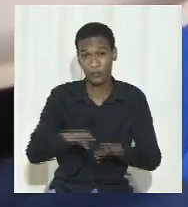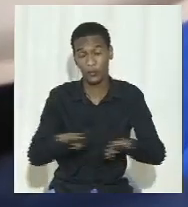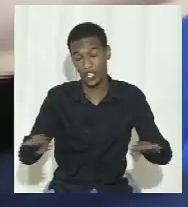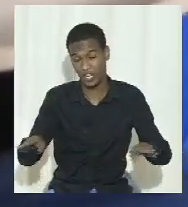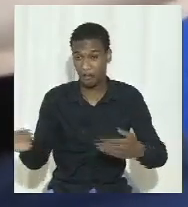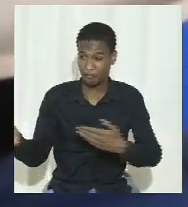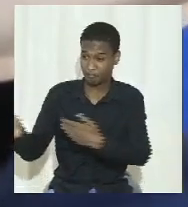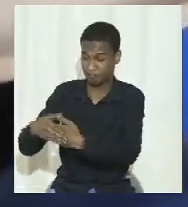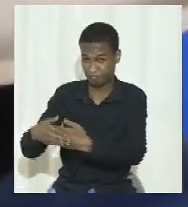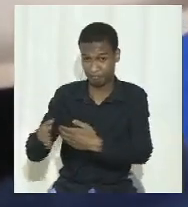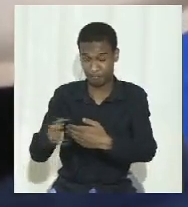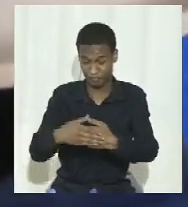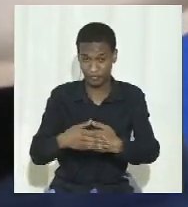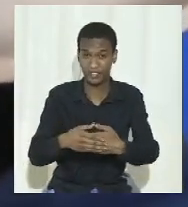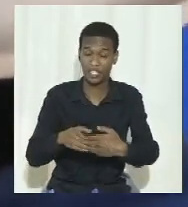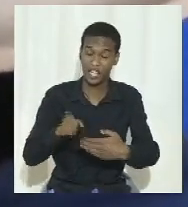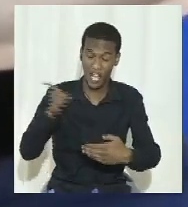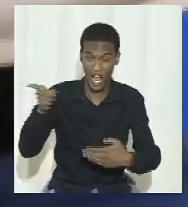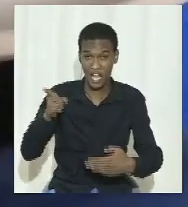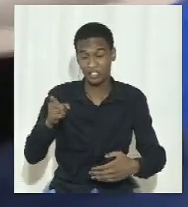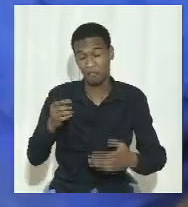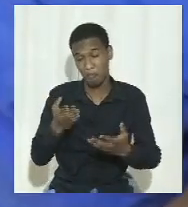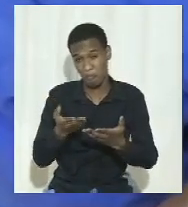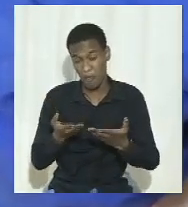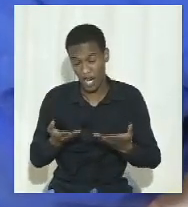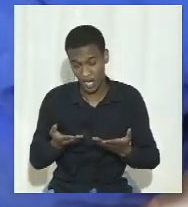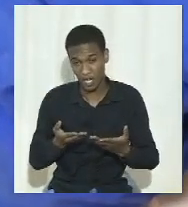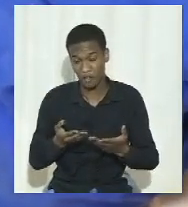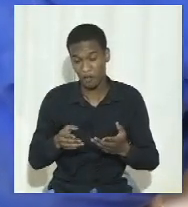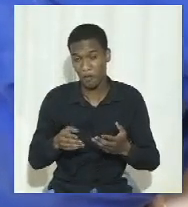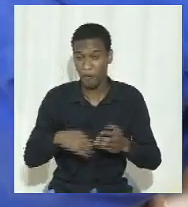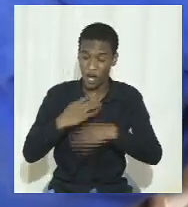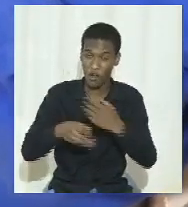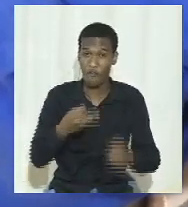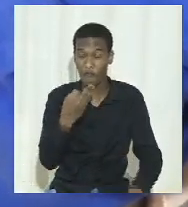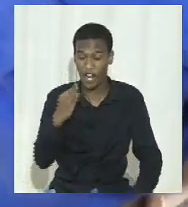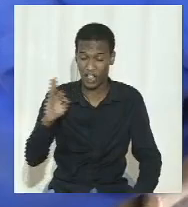fanadina CFA, CAP, BEP